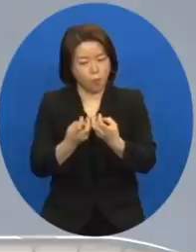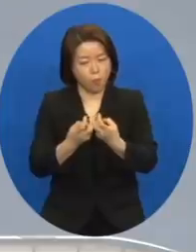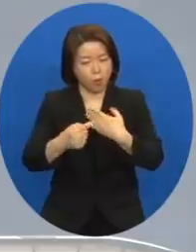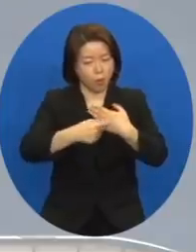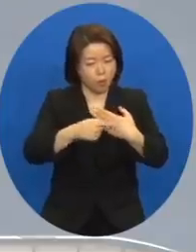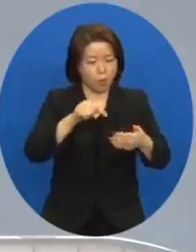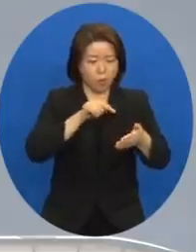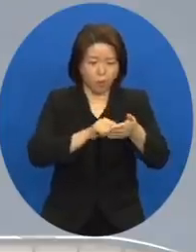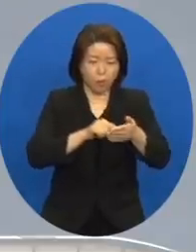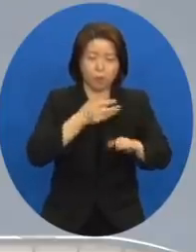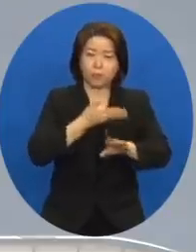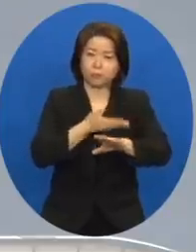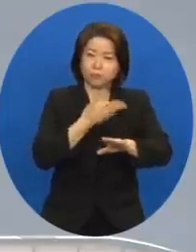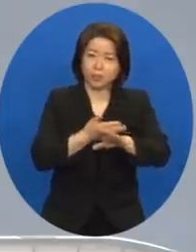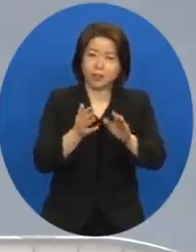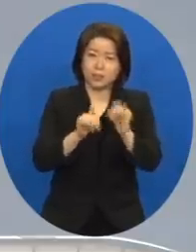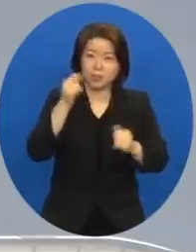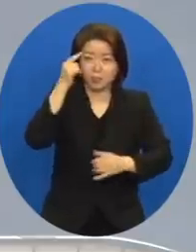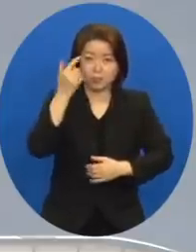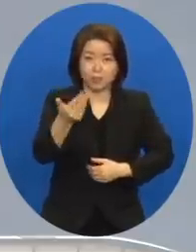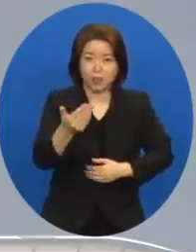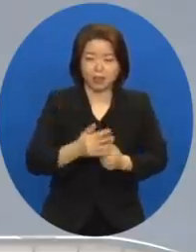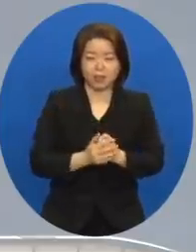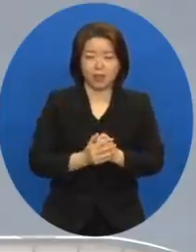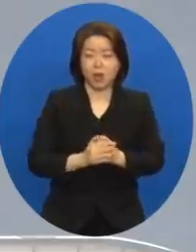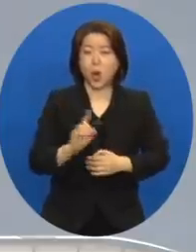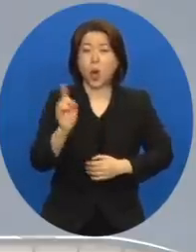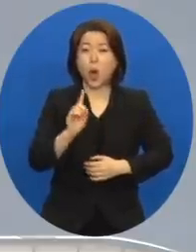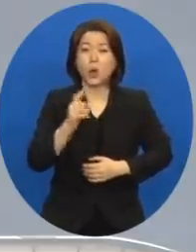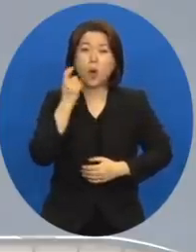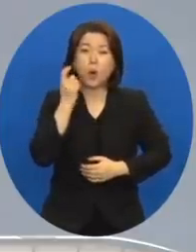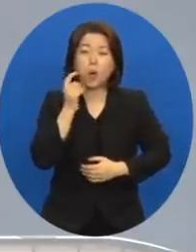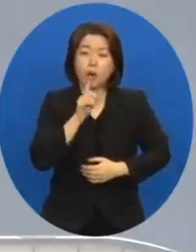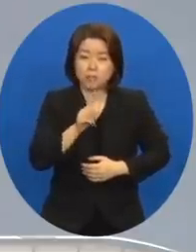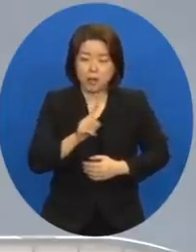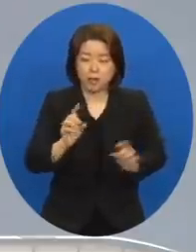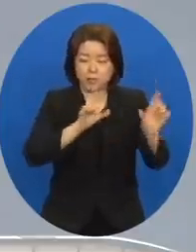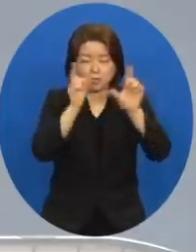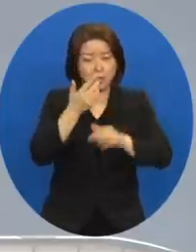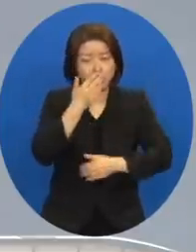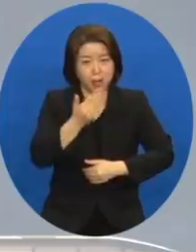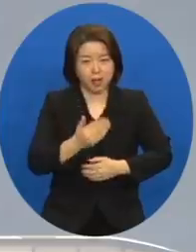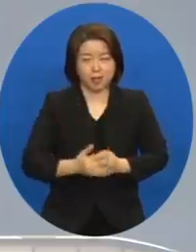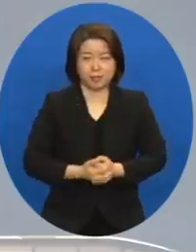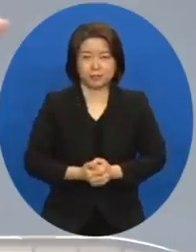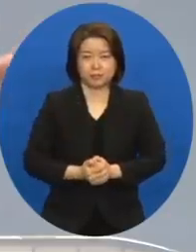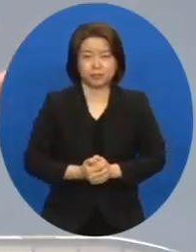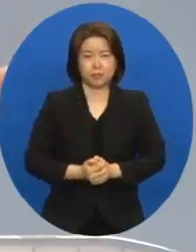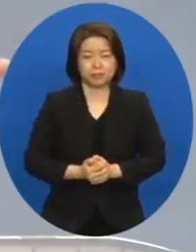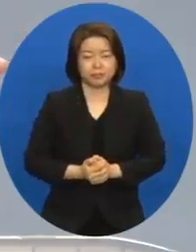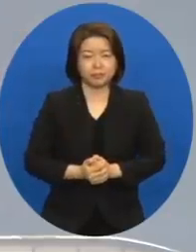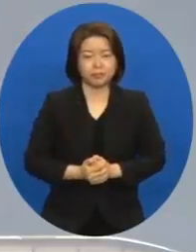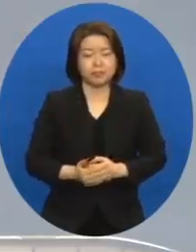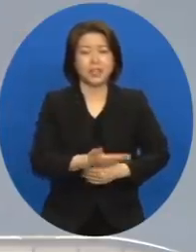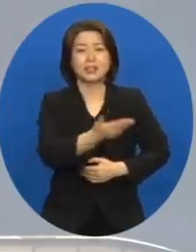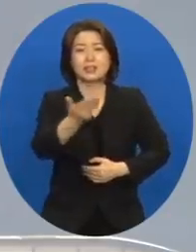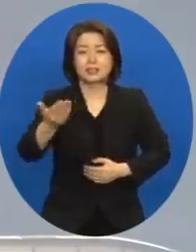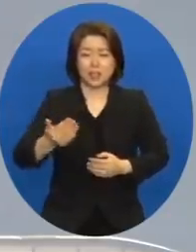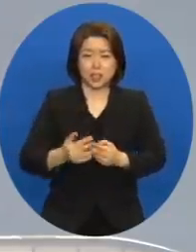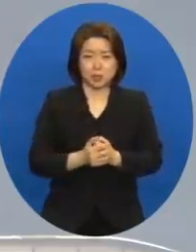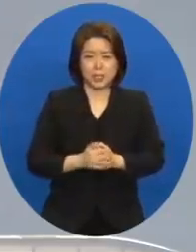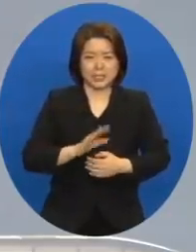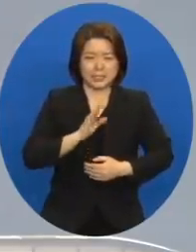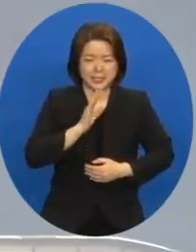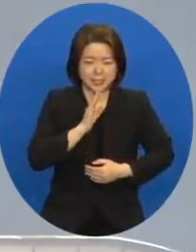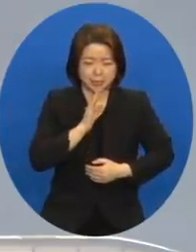다른 사람이 될 수 있겠어요 어떻게 거짓말 하며 그렇게 살수 있겠어요 자 여러분들이 정말